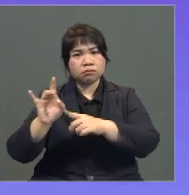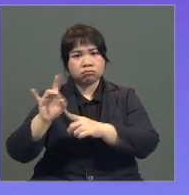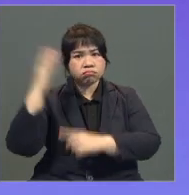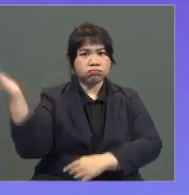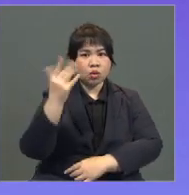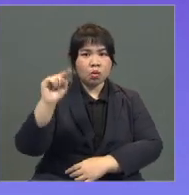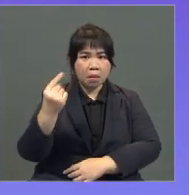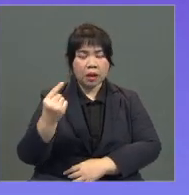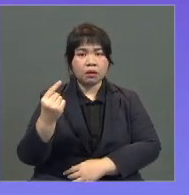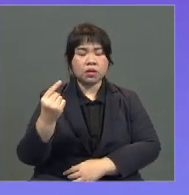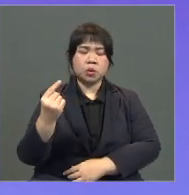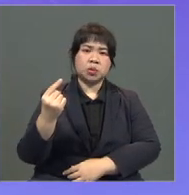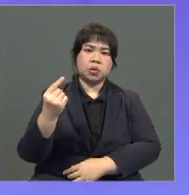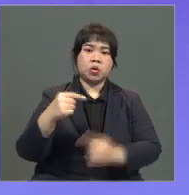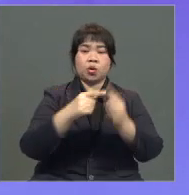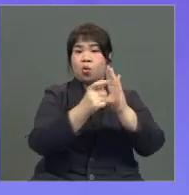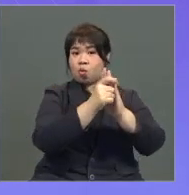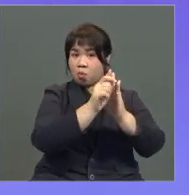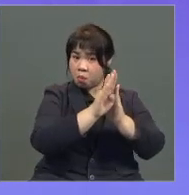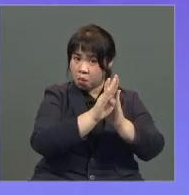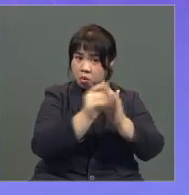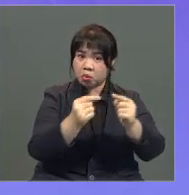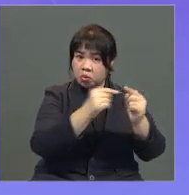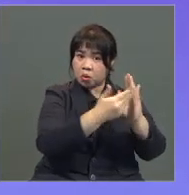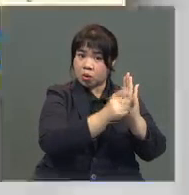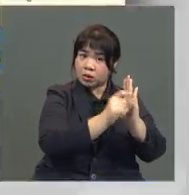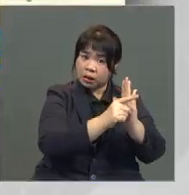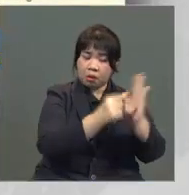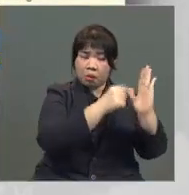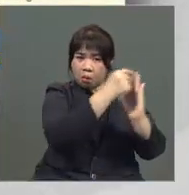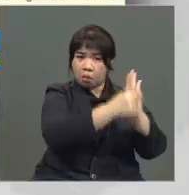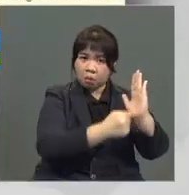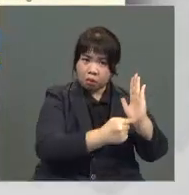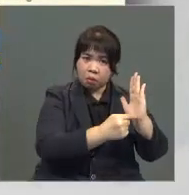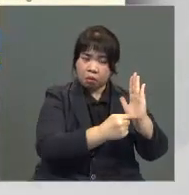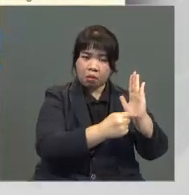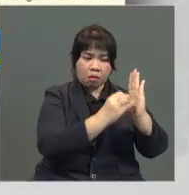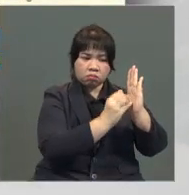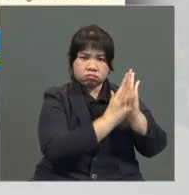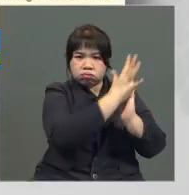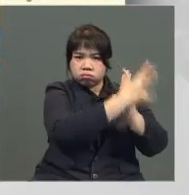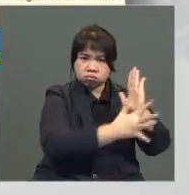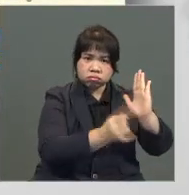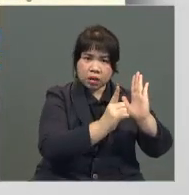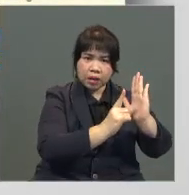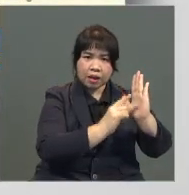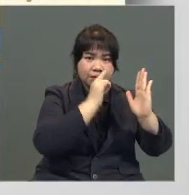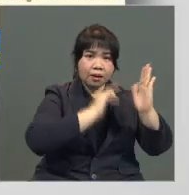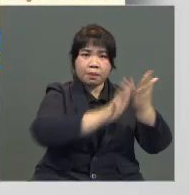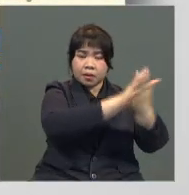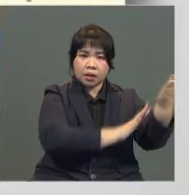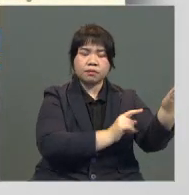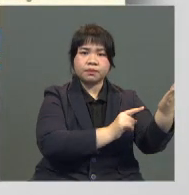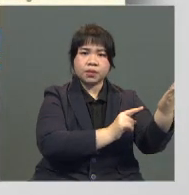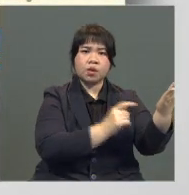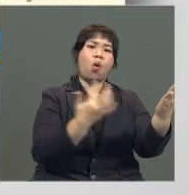ว่ามีการคาดการณ์ถึงขั้นว่าเข้าอุบลราชธานีต่อศรีสะเกษจะไปที่นี่ที่นี่แล้วก็ศูนย์กลางจะขยายใหญ่เท่าพื้นที่ประเทศไทย